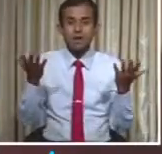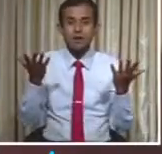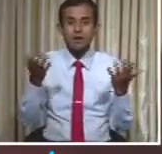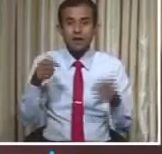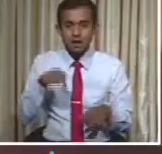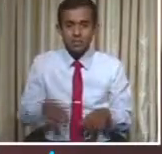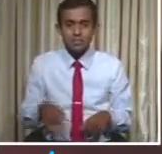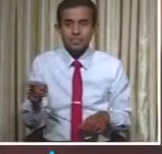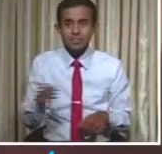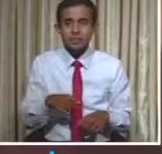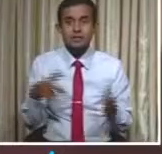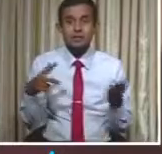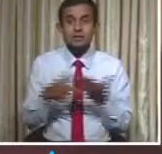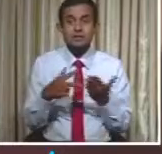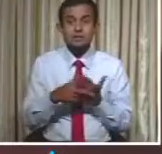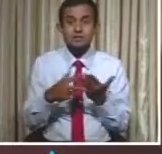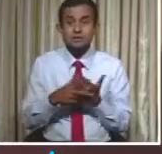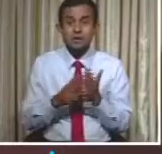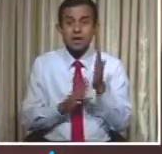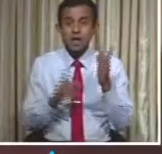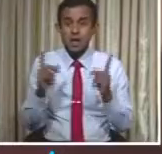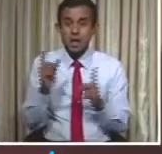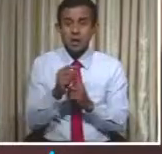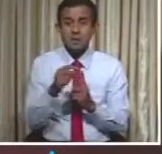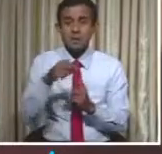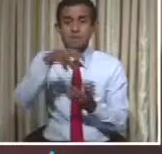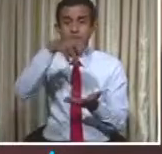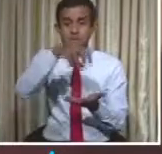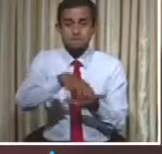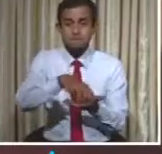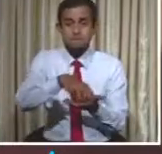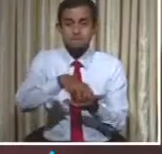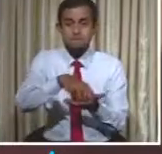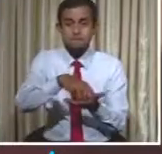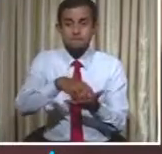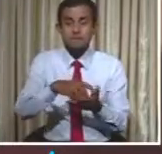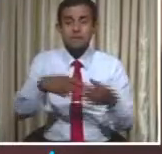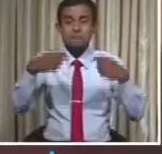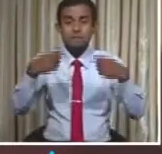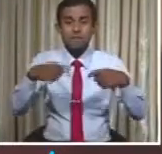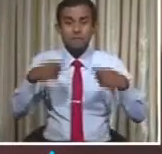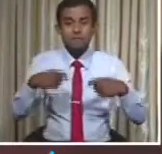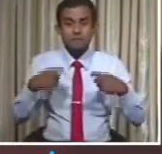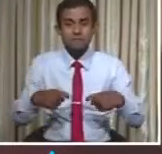වෙනකොට සමුපකාර අමාත්‍යාංශය පළාත් සභාව දක්වා වැය ශීර්ෂ